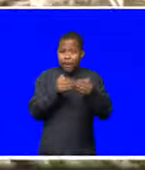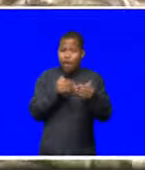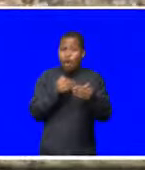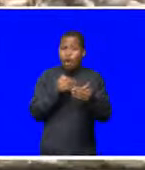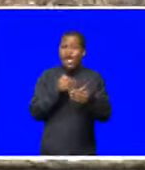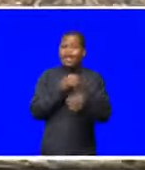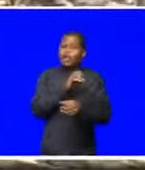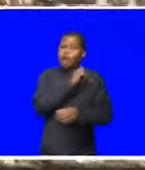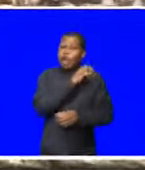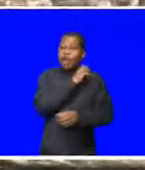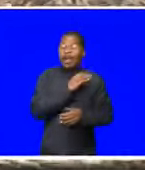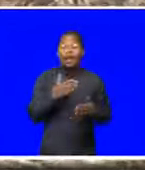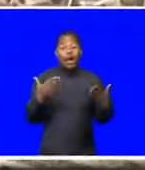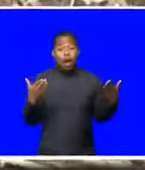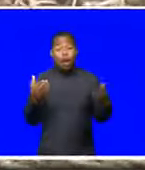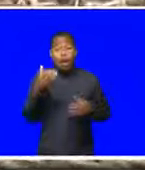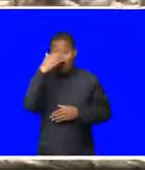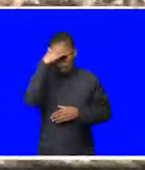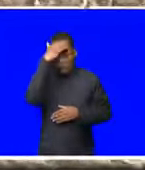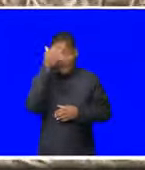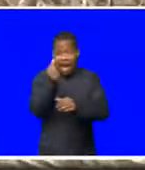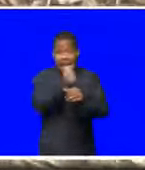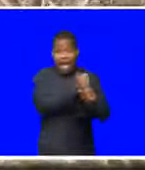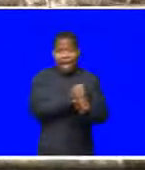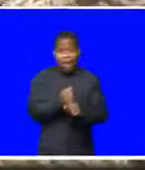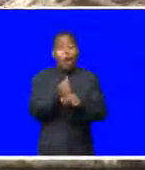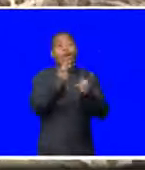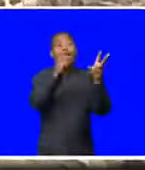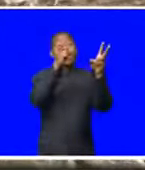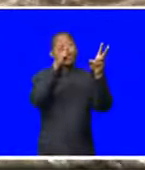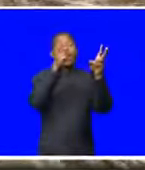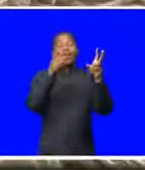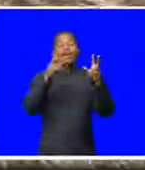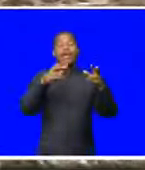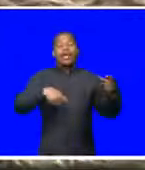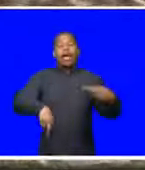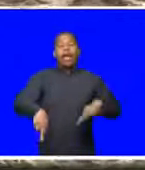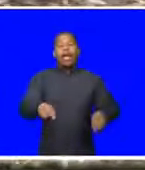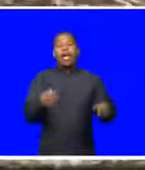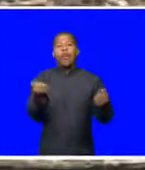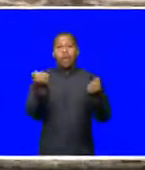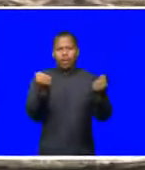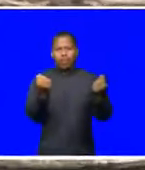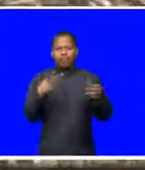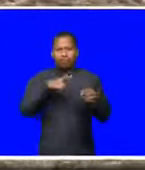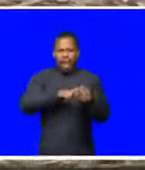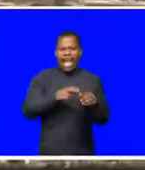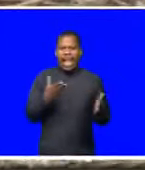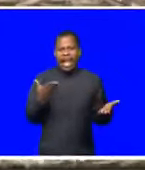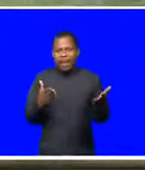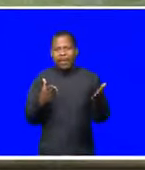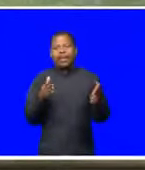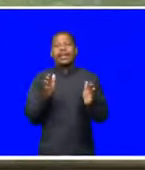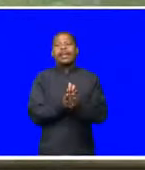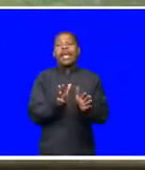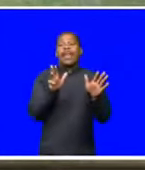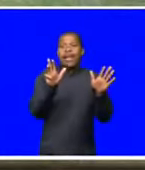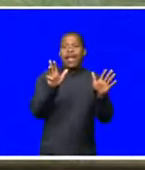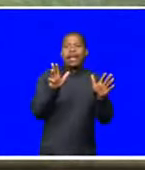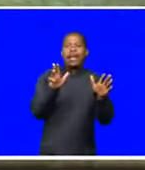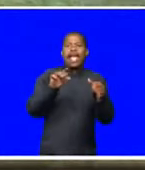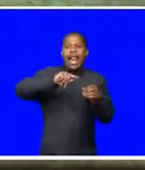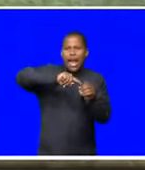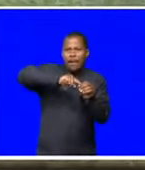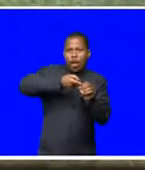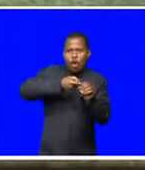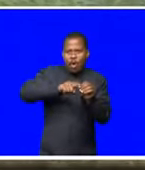yemigwanco. Itwa ngeschedule. Nangabe umlimbe kagadzile nje ukuthi mhla ka 19 tiyangena kakhe kana.